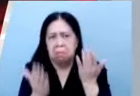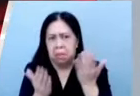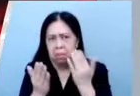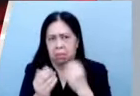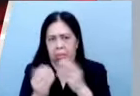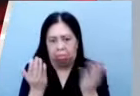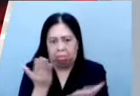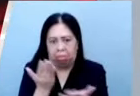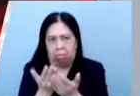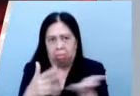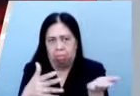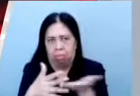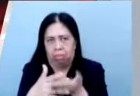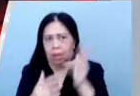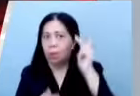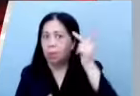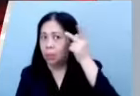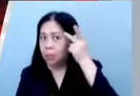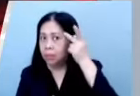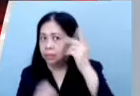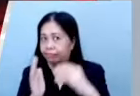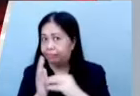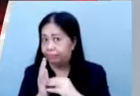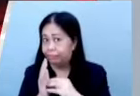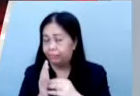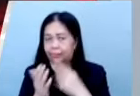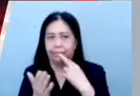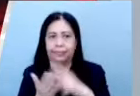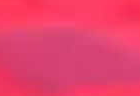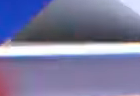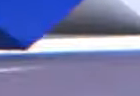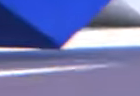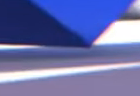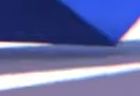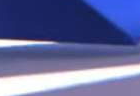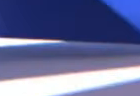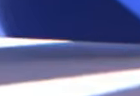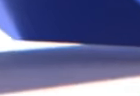maisingit na political provisions. Nakatutok si Tina Panganibang Pere.